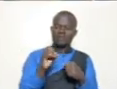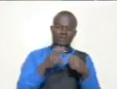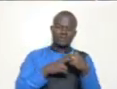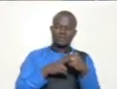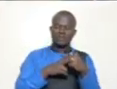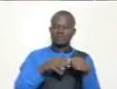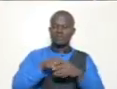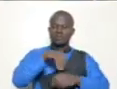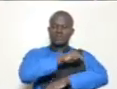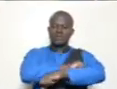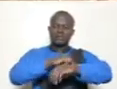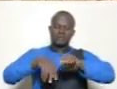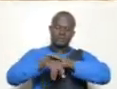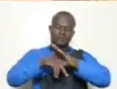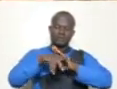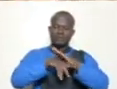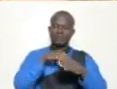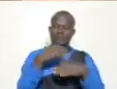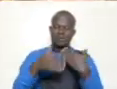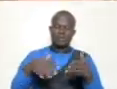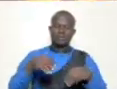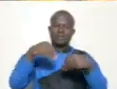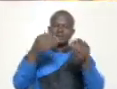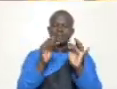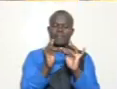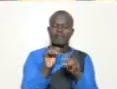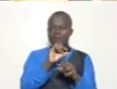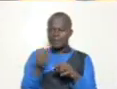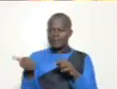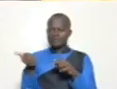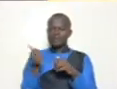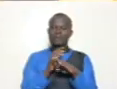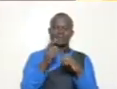abanza 1,523 bari barahawe mudasobwa abandi